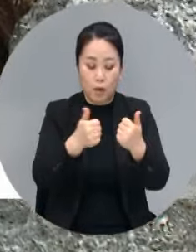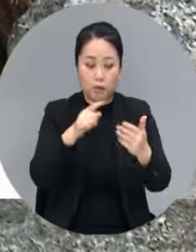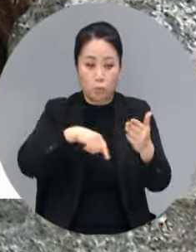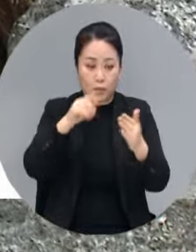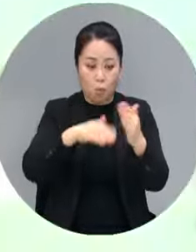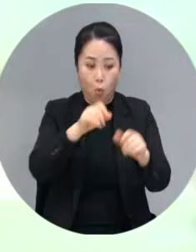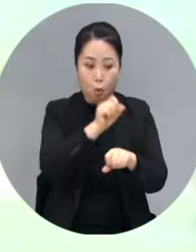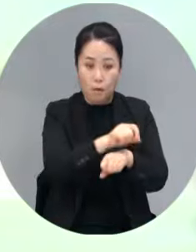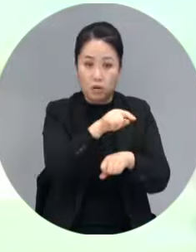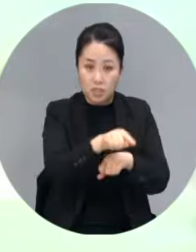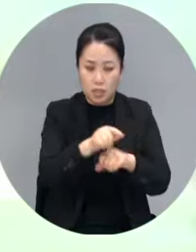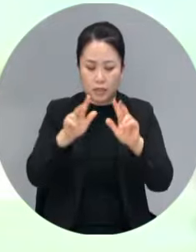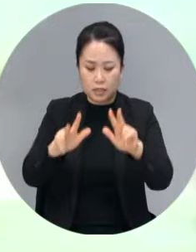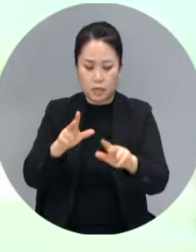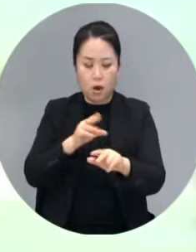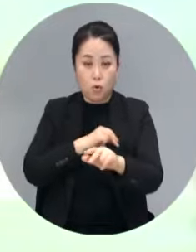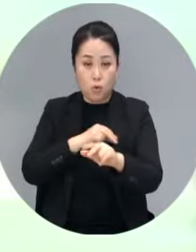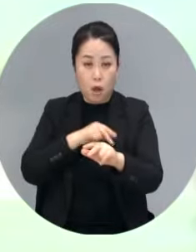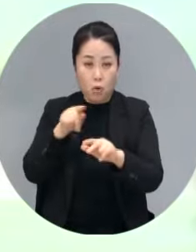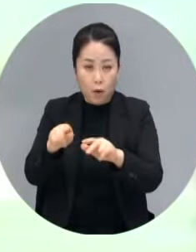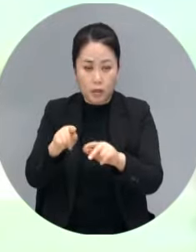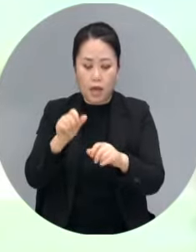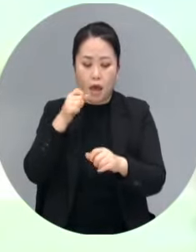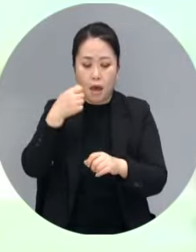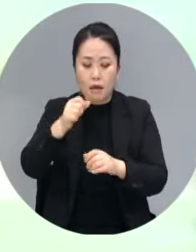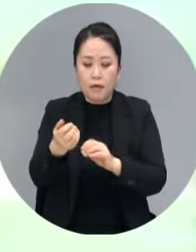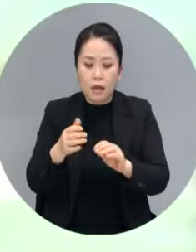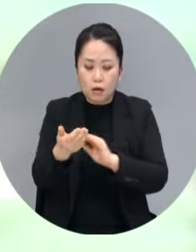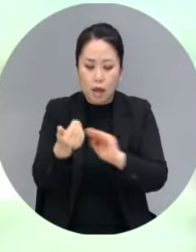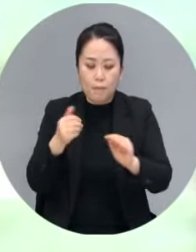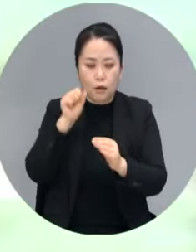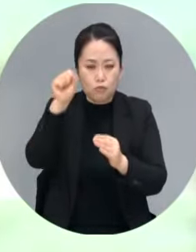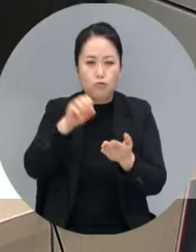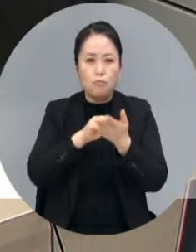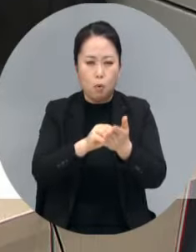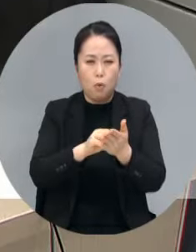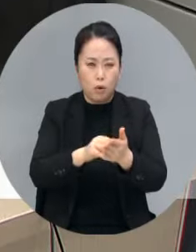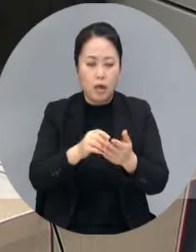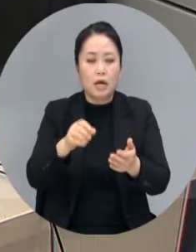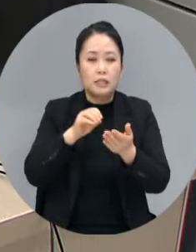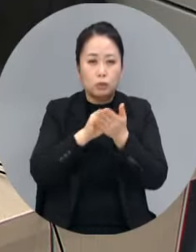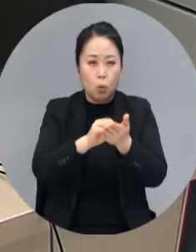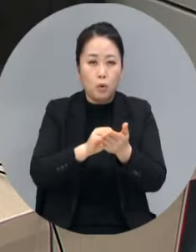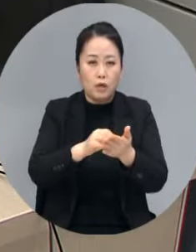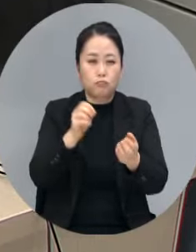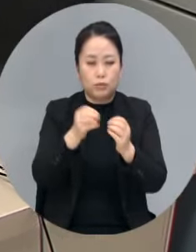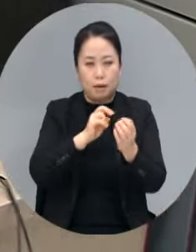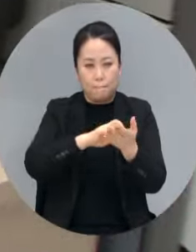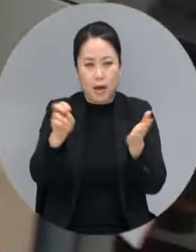현재 국회의원의 예비후보 등록 정보를 문자메시지로 보낸 것으로 알려졌습니다.